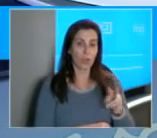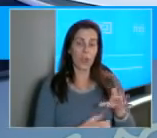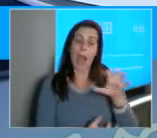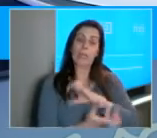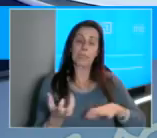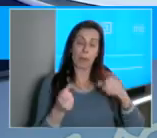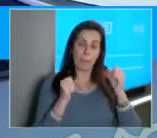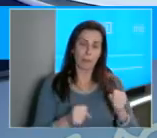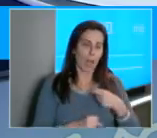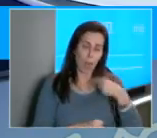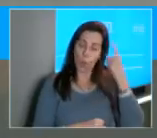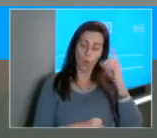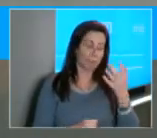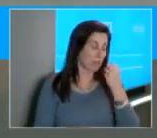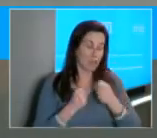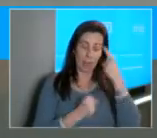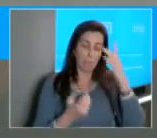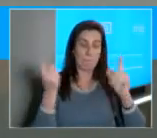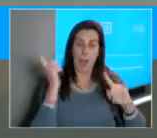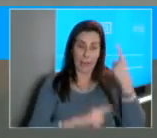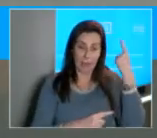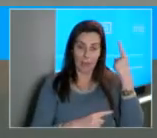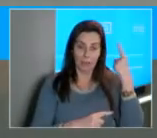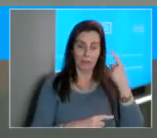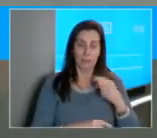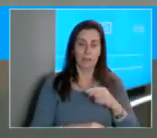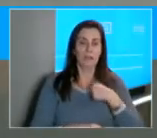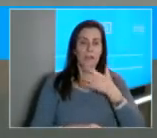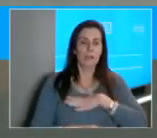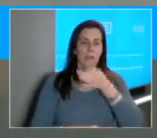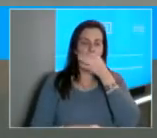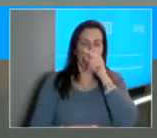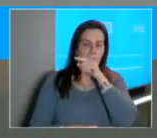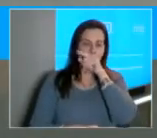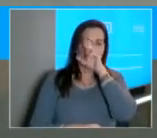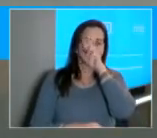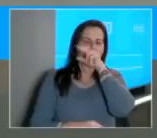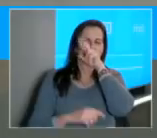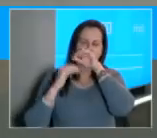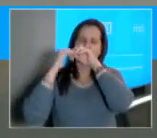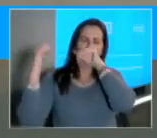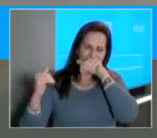הסלמה ביטחונית. אנחנו לא יודעים, קשה לצפות דברים כאלה. ובהקשר הזה אני רוצה לשאול אותך, יש איזו הפרדה ביחס